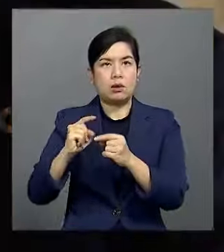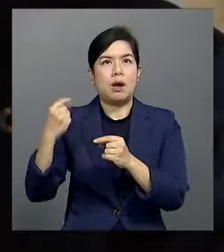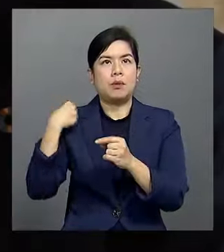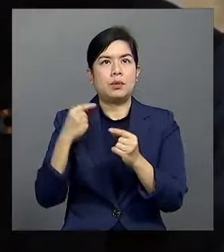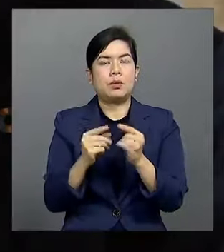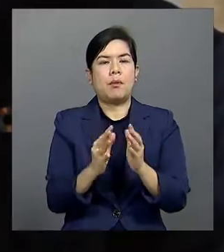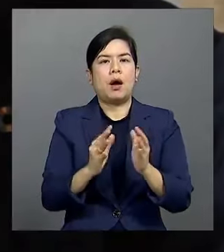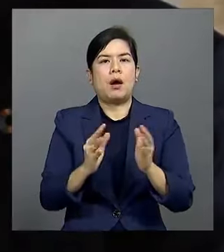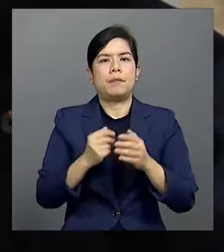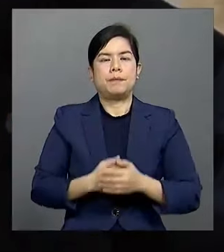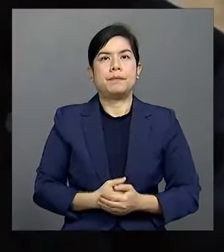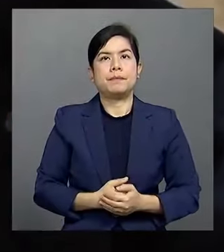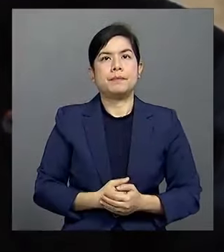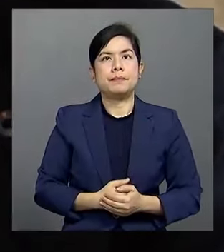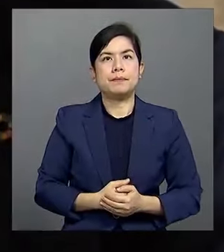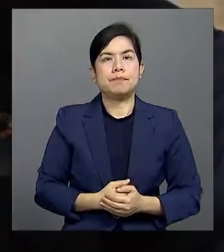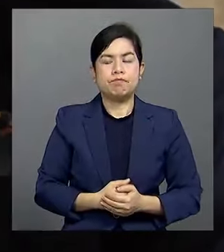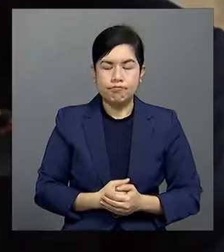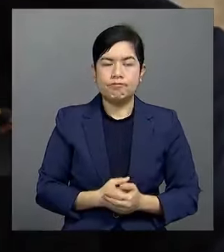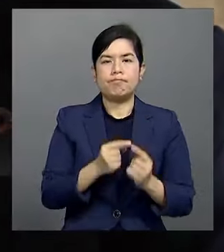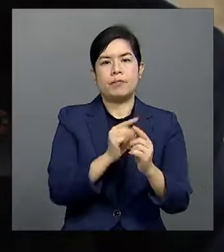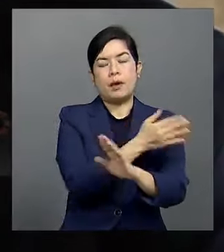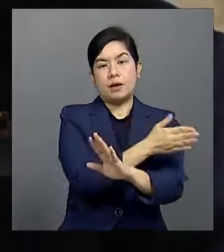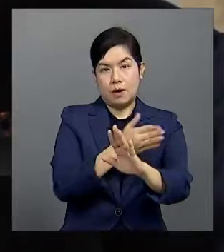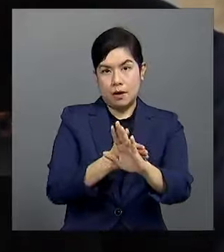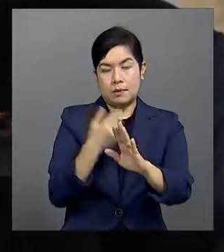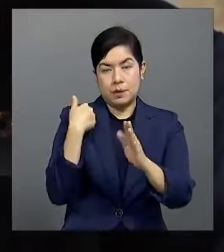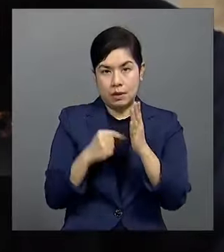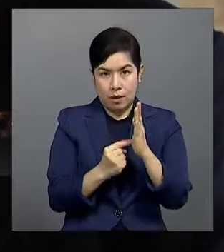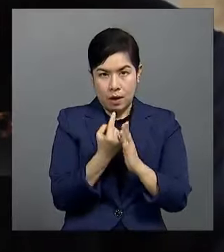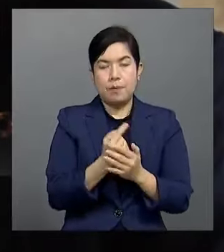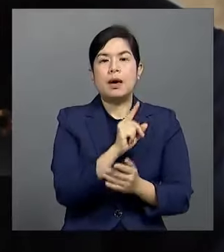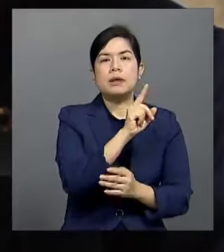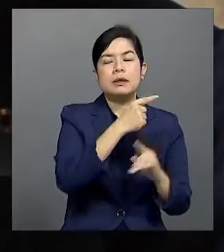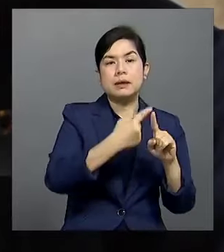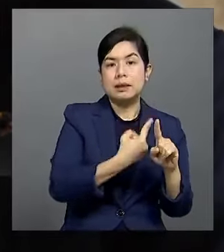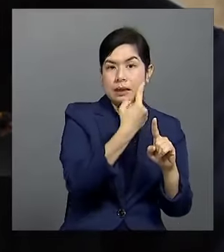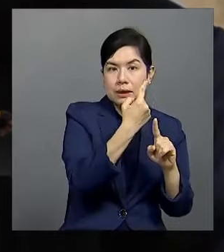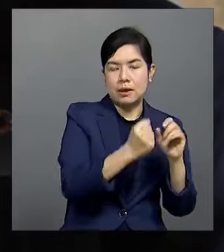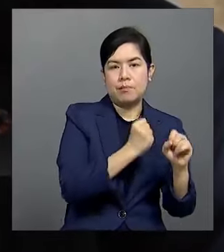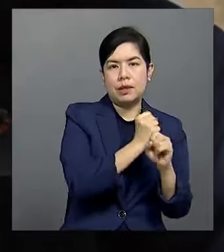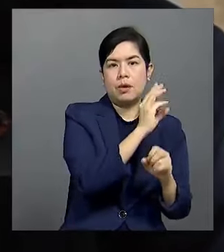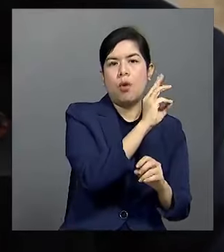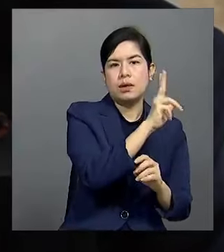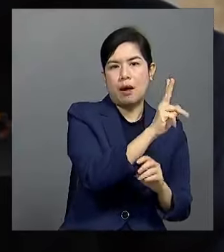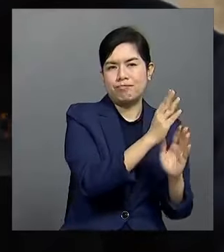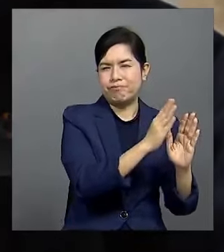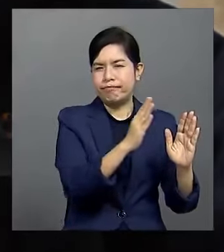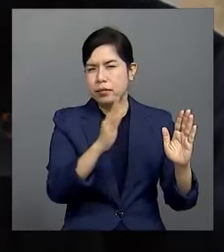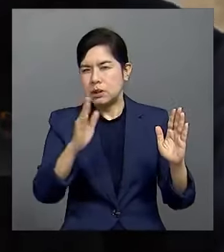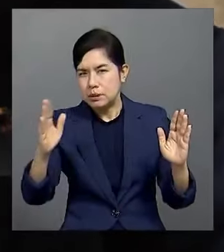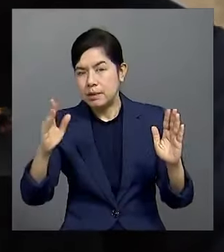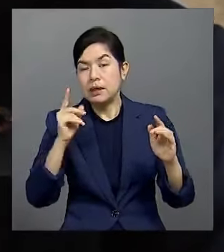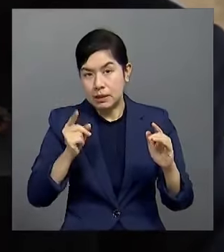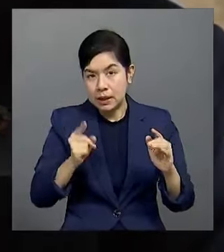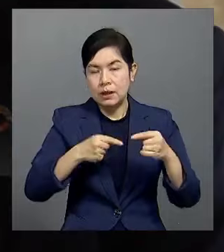ะคิดว่าในช่วงที่ผ่านมาตั้งแต่วันที่1มกราคม2563เป็นต้นมาเราสามารถลดได้นะครับก็ใกล้เคีย